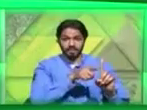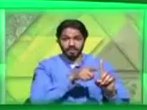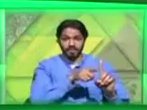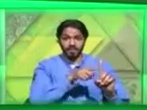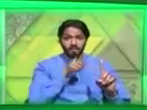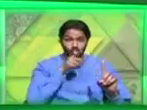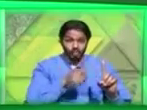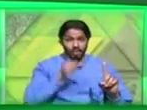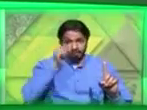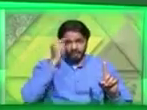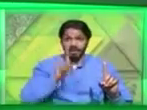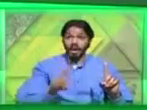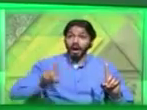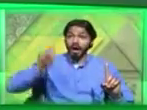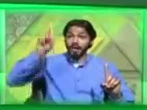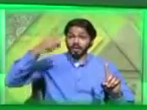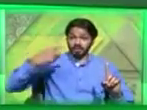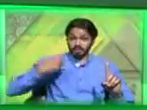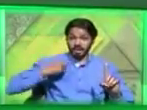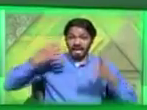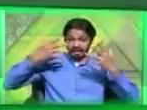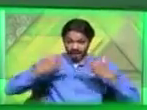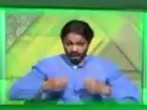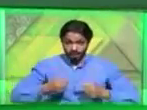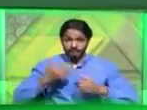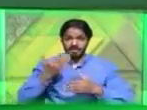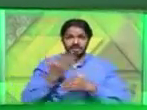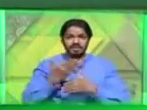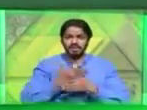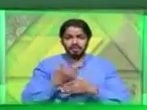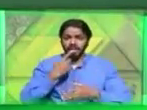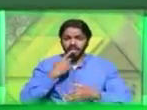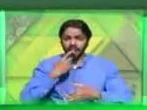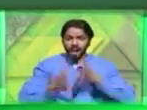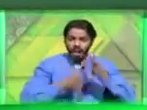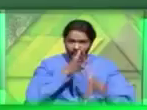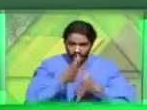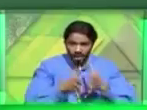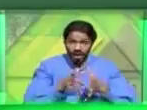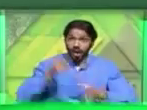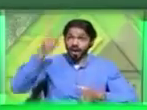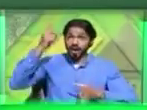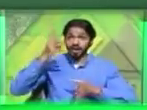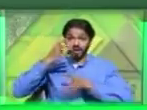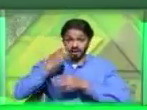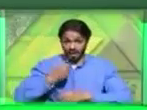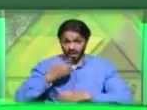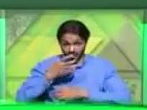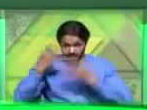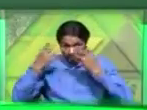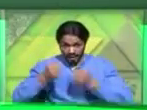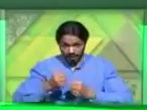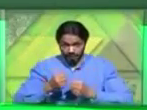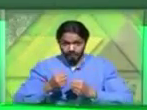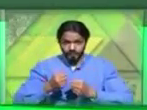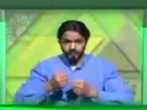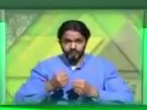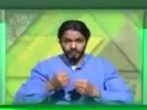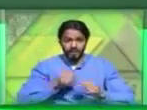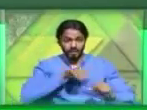معاذ، وهل يكب الناس في النار على وجوههم أو قال على مناخرهم إلا حصائد